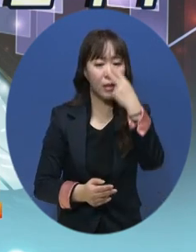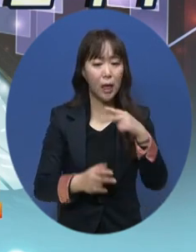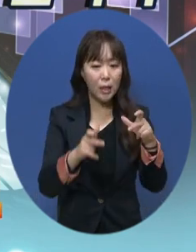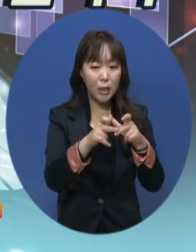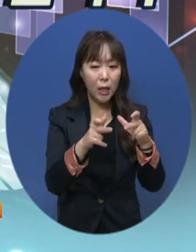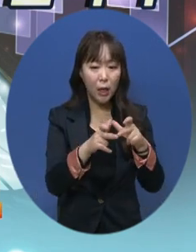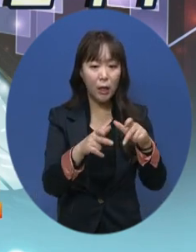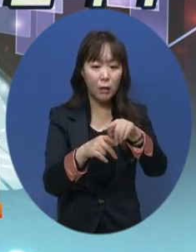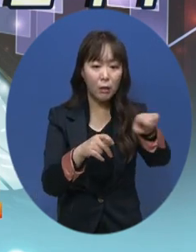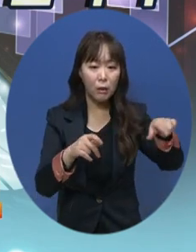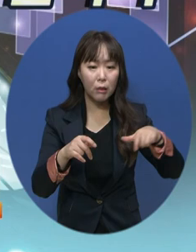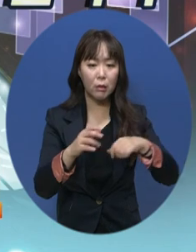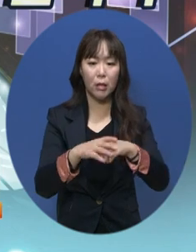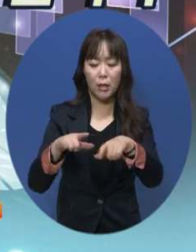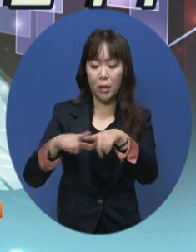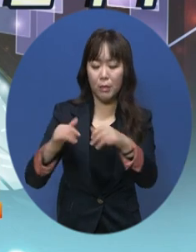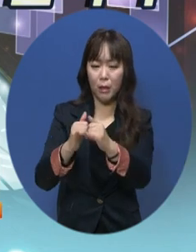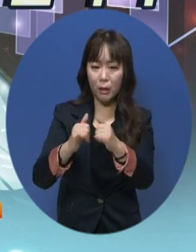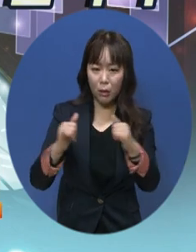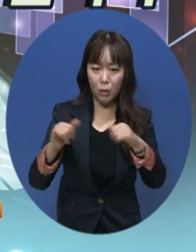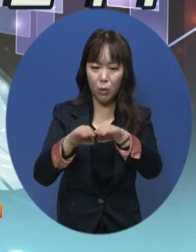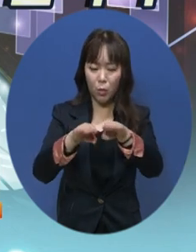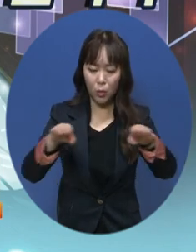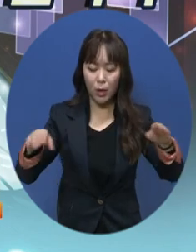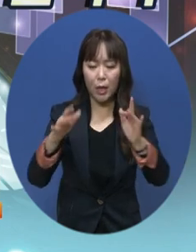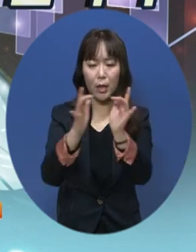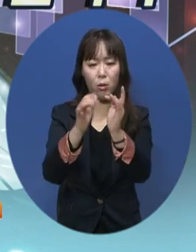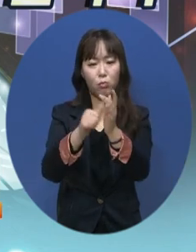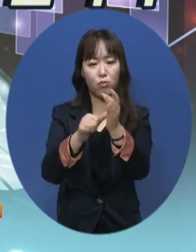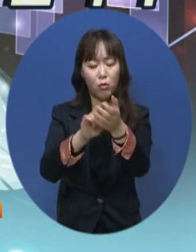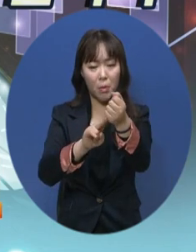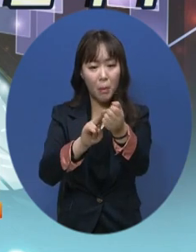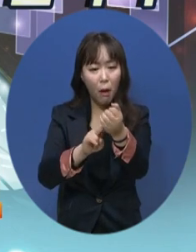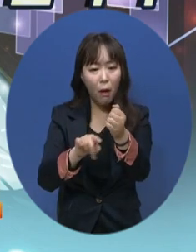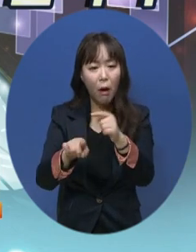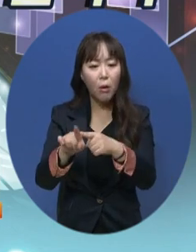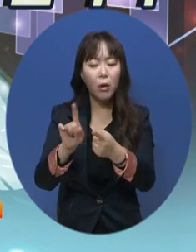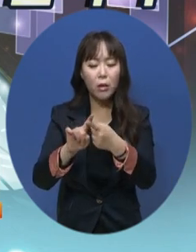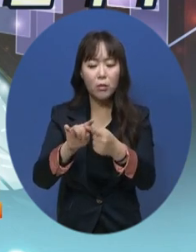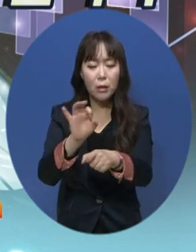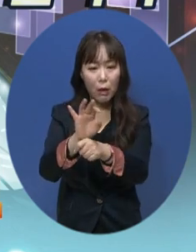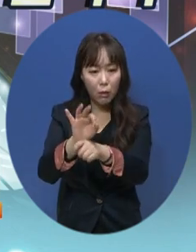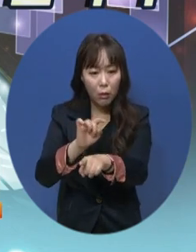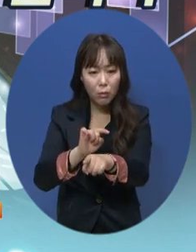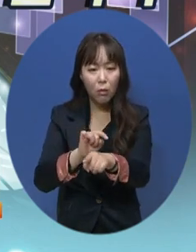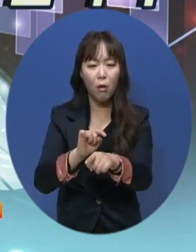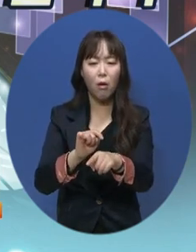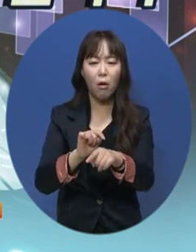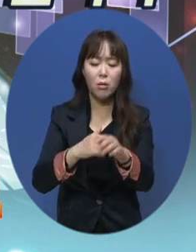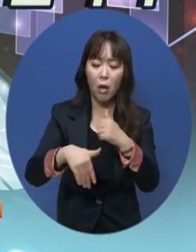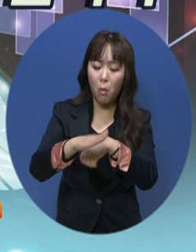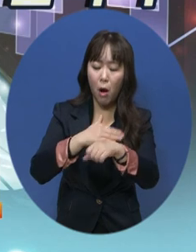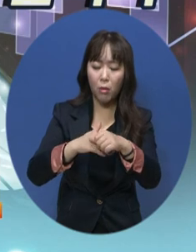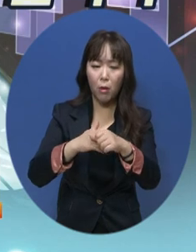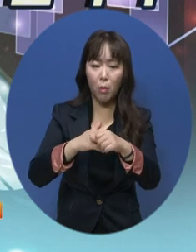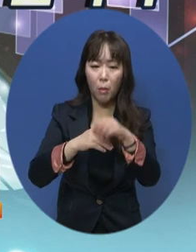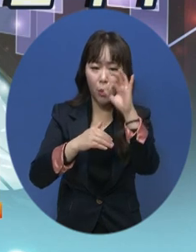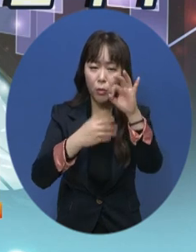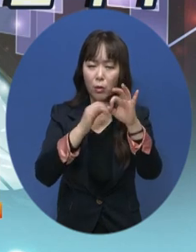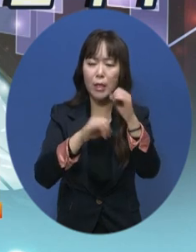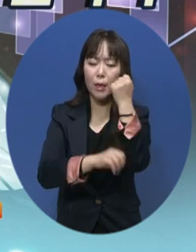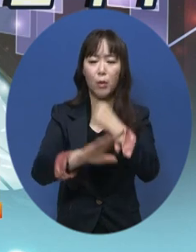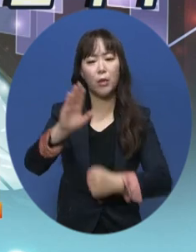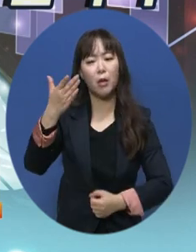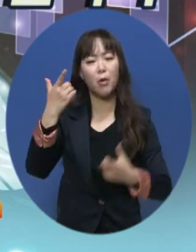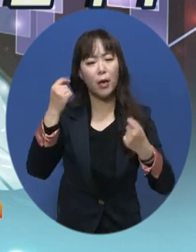시각장애인 당사자들은 비장애인과 동등한 온라인 쇼핑 환경을 향유할 수 있는 토대가 될